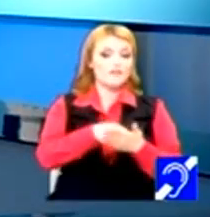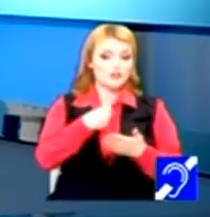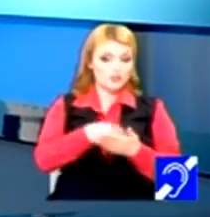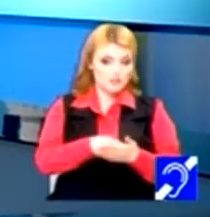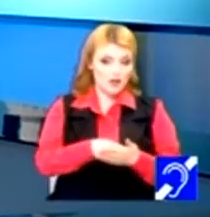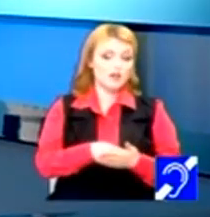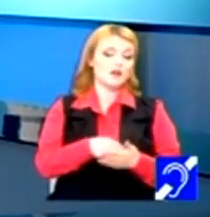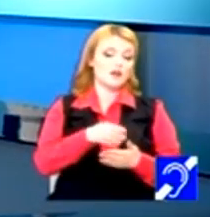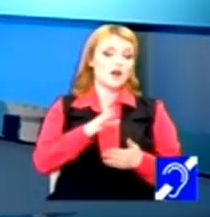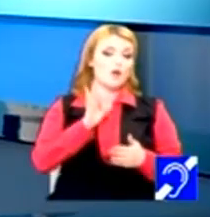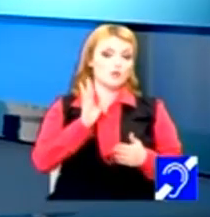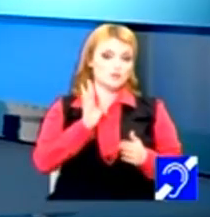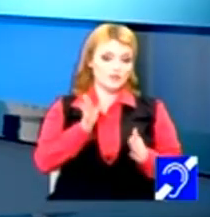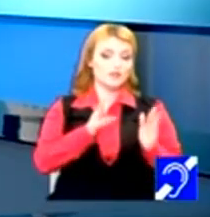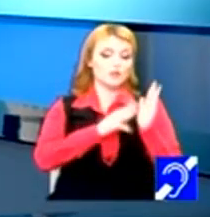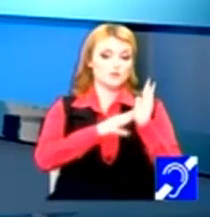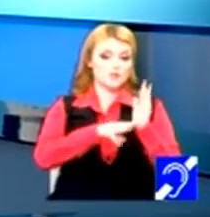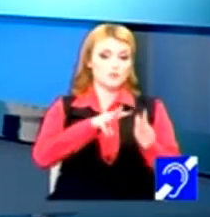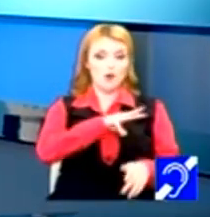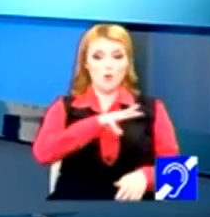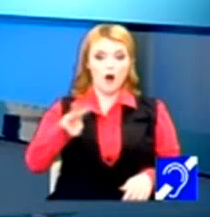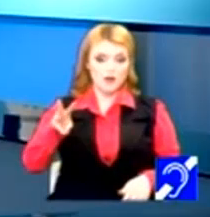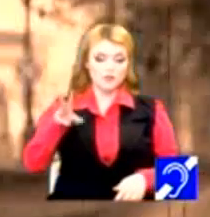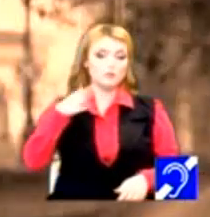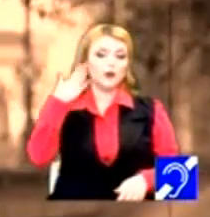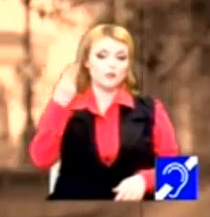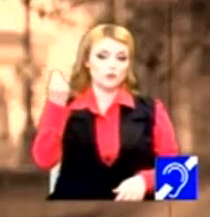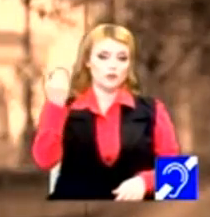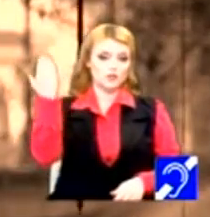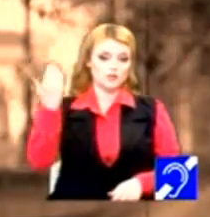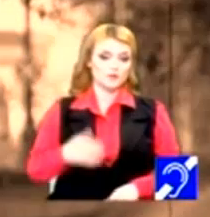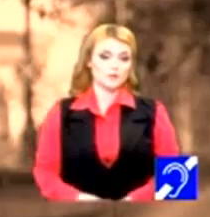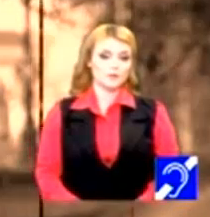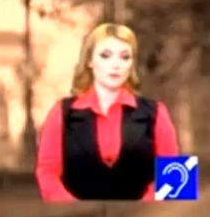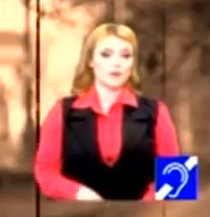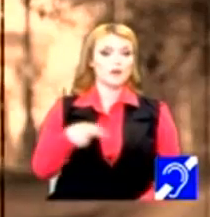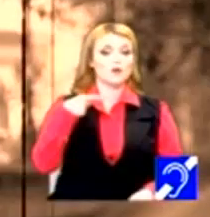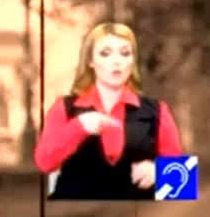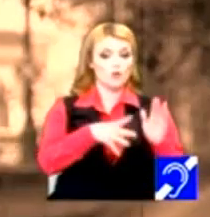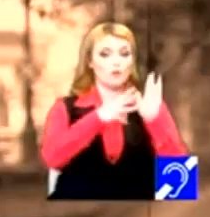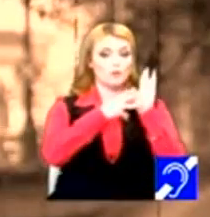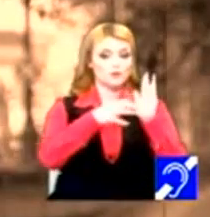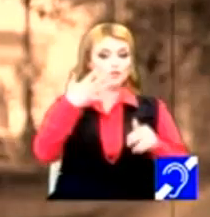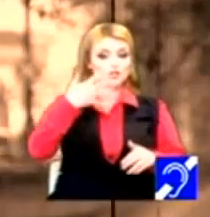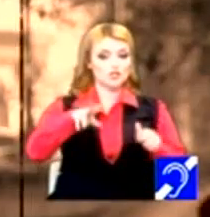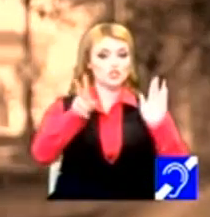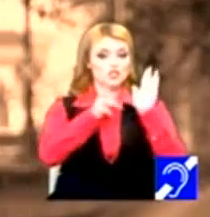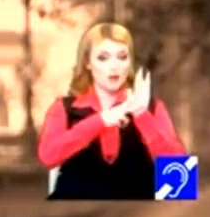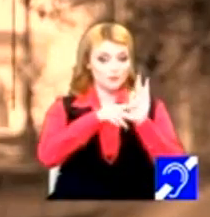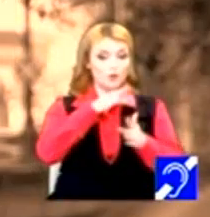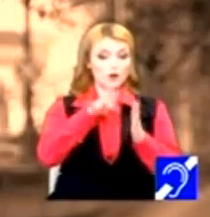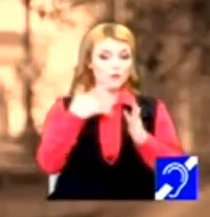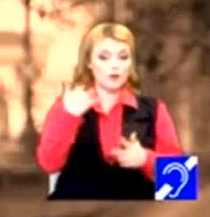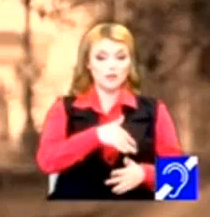autoritățile locale va fi 80 de milioane de RON. În 1857, Bucureștiul era